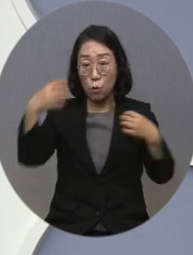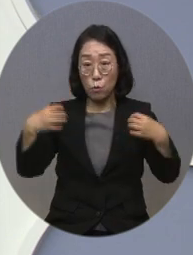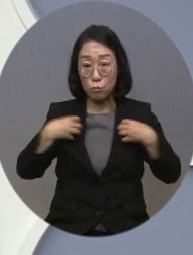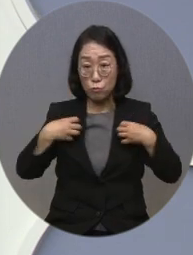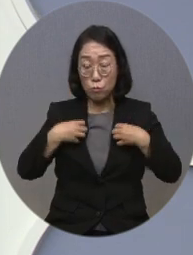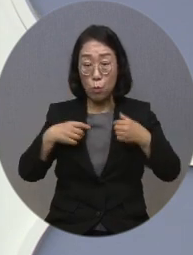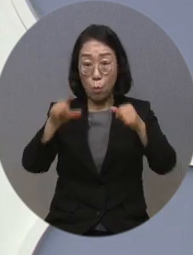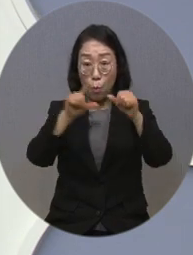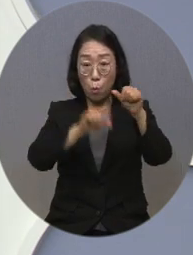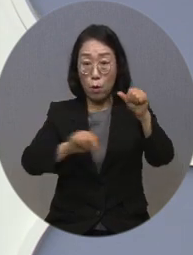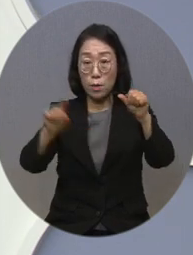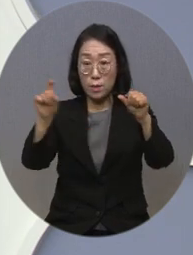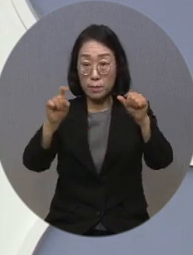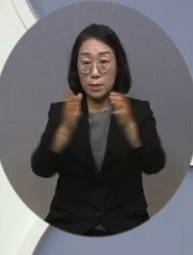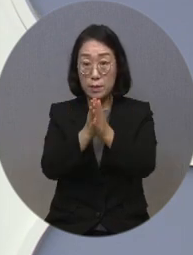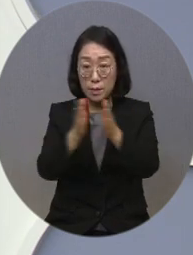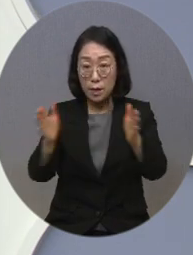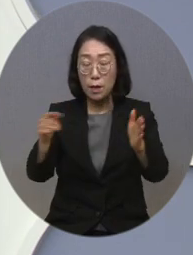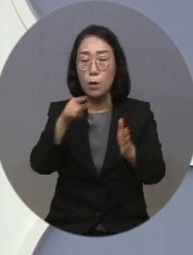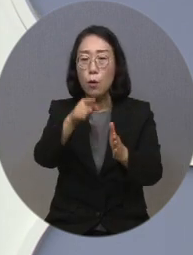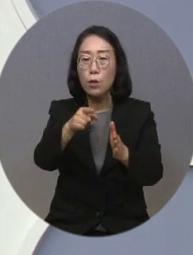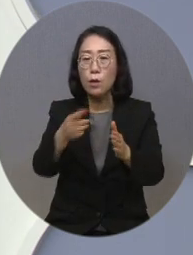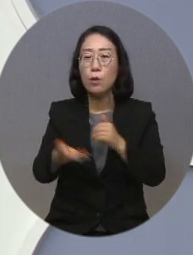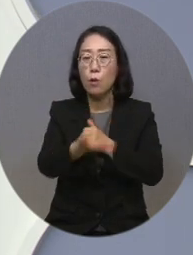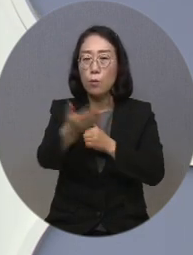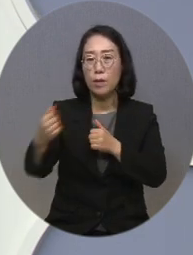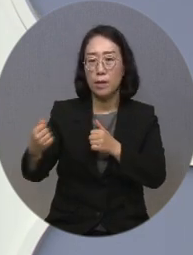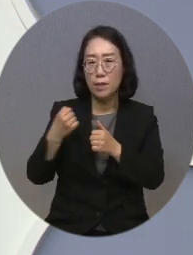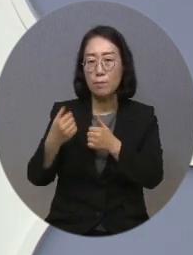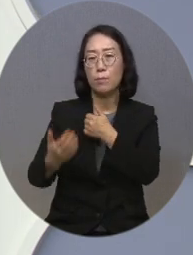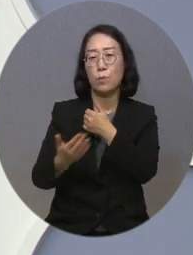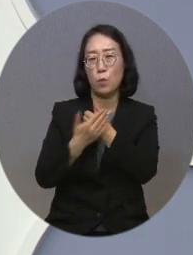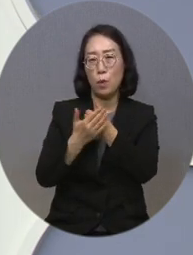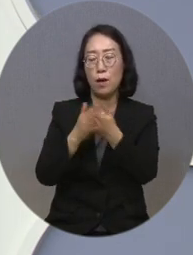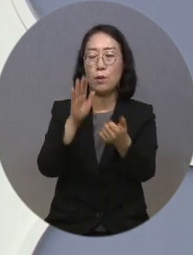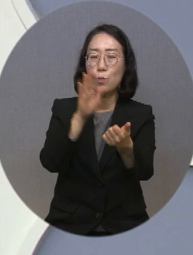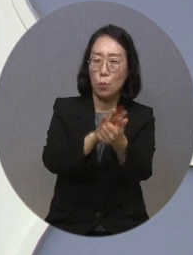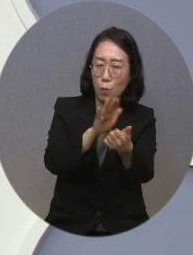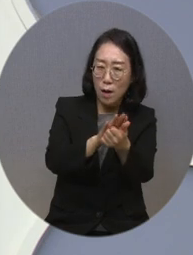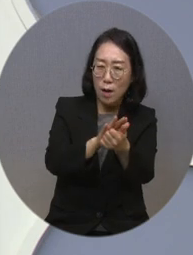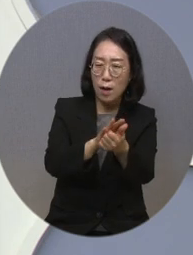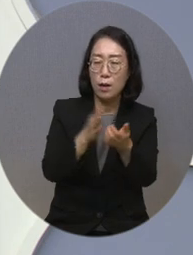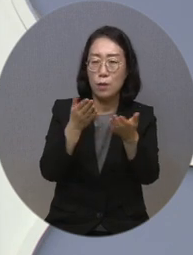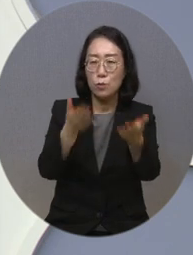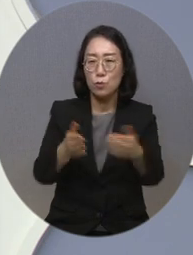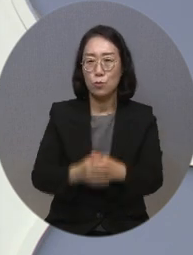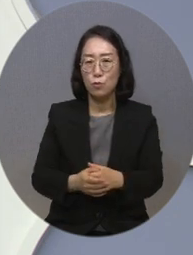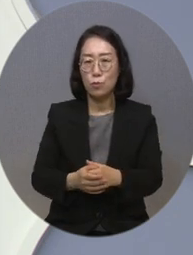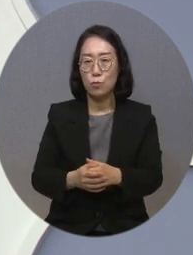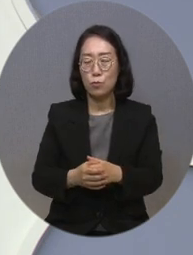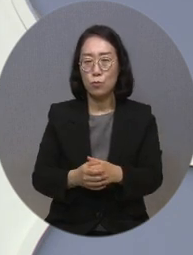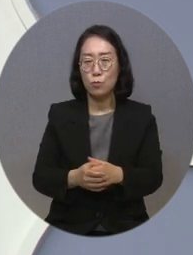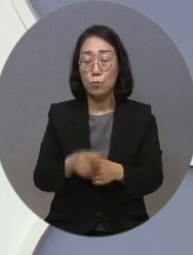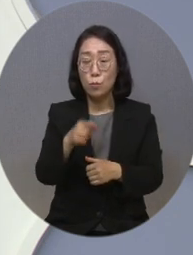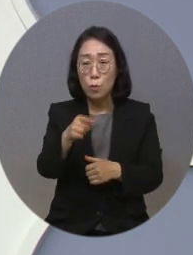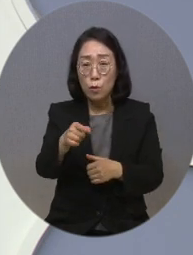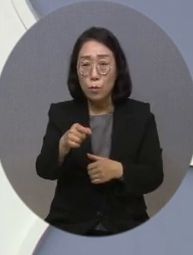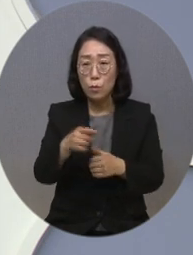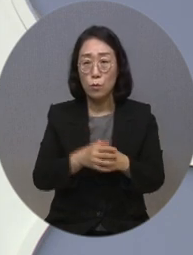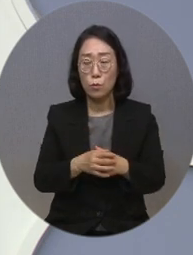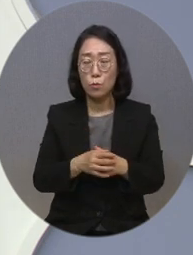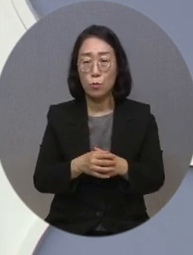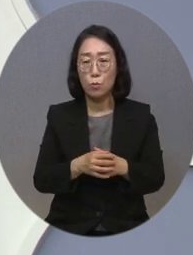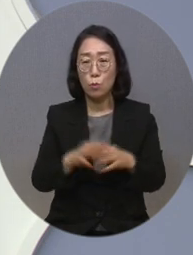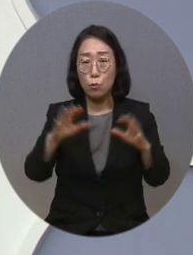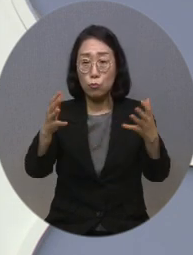10일부터는 출범을 하게 되는데 여기에 여러분들이 힘을 좀 실어주셔야 될 것이 이 국회는 지금 여소야대의